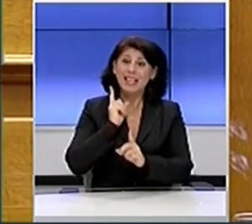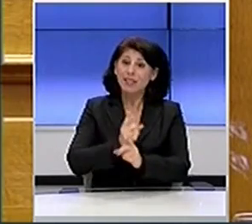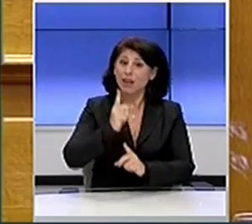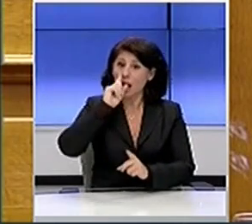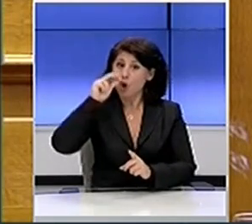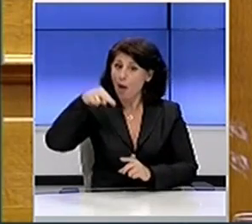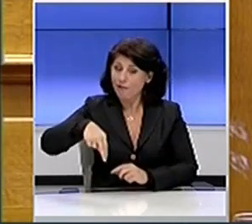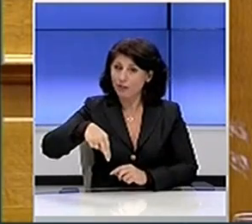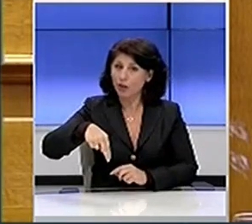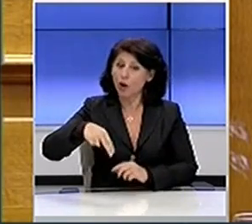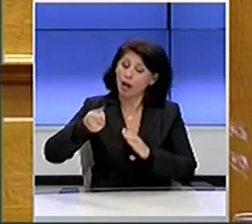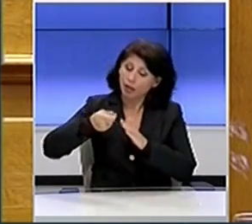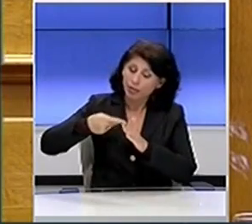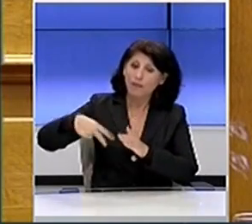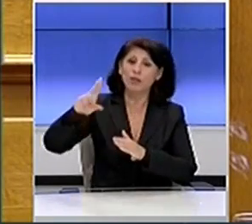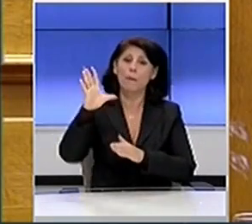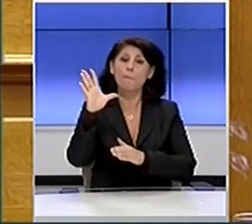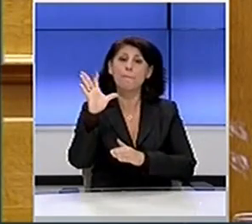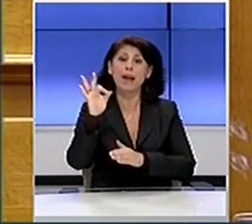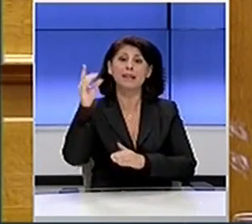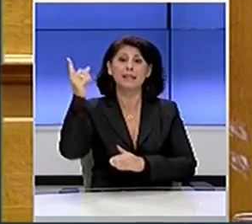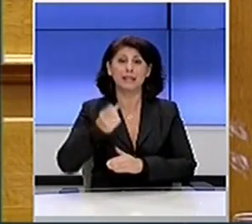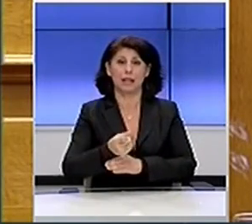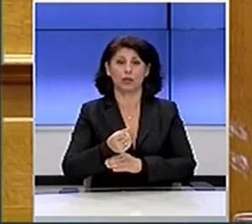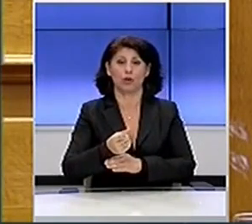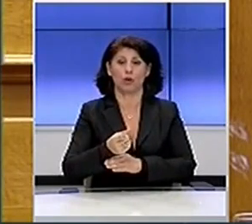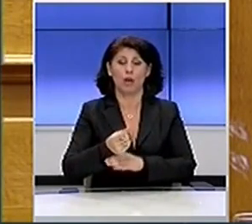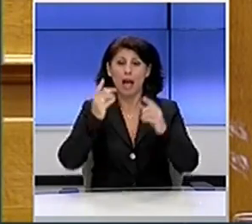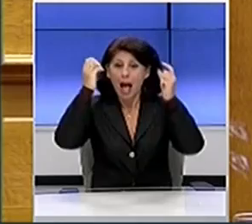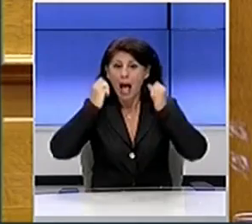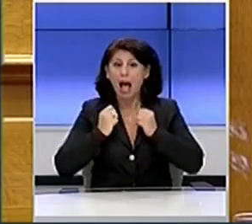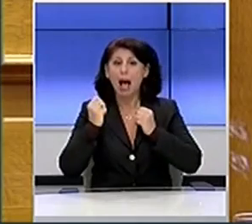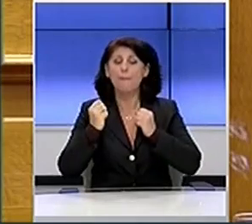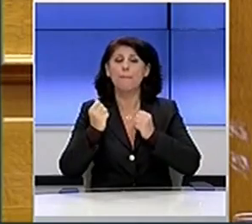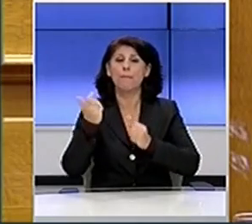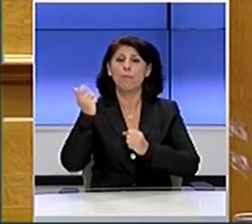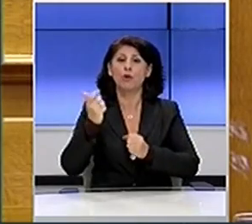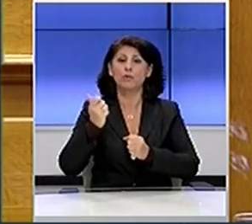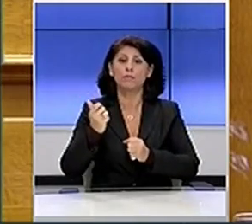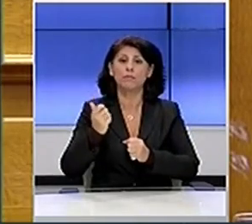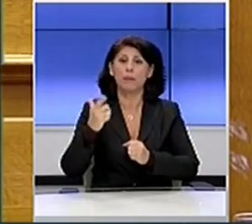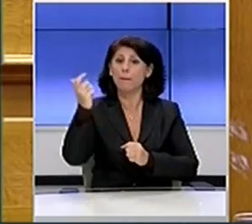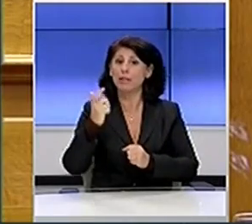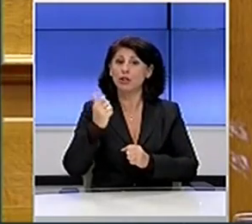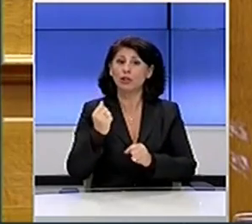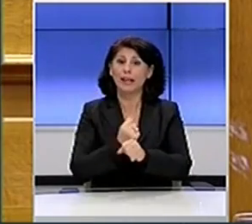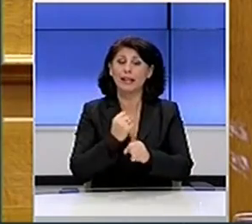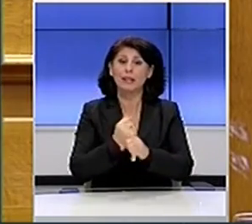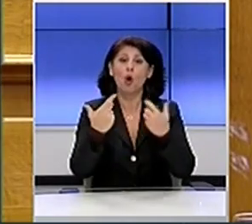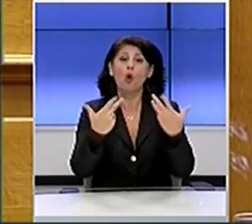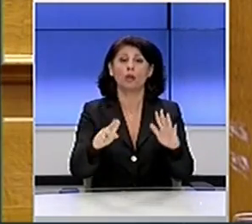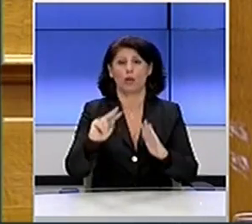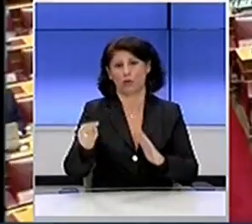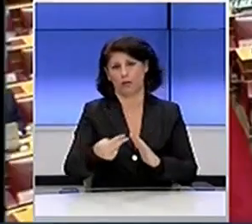Νοέμβριο θα αυξήσουμε κατά 50% την αποζημίωση στη μισθωτή εργασία και θα την πάμε στα 800